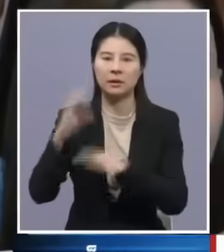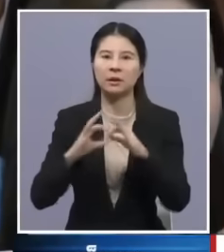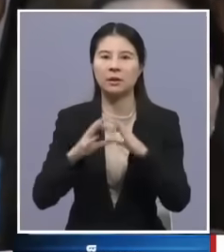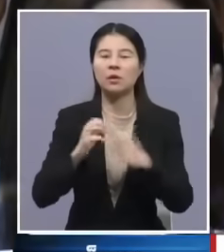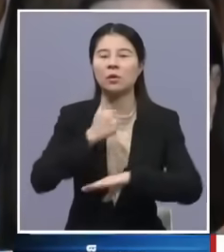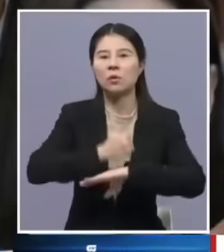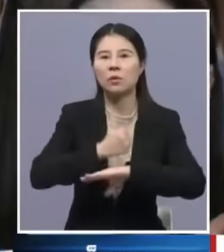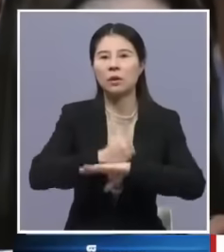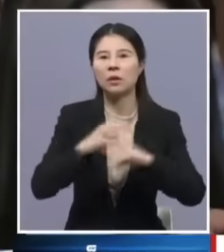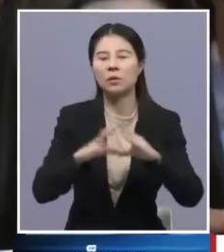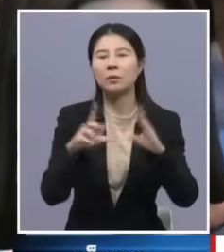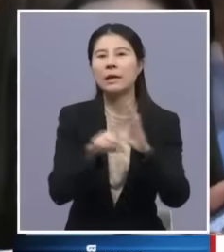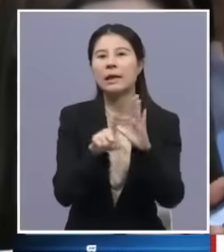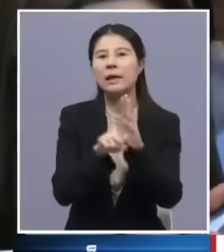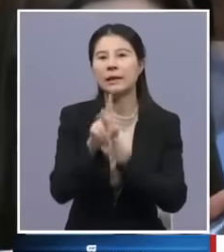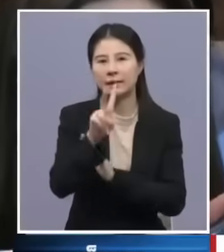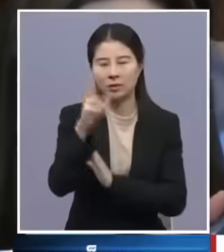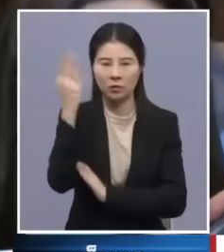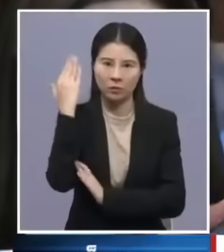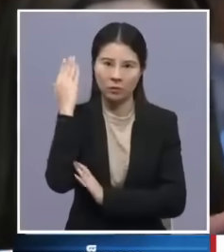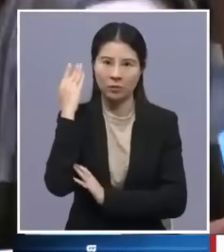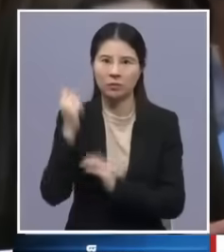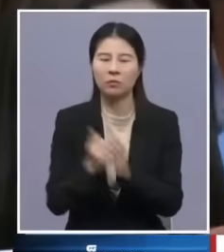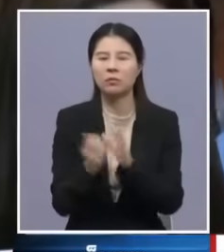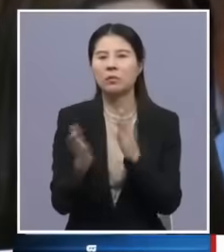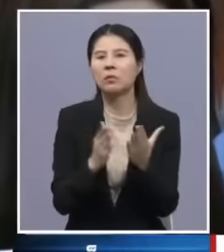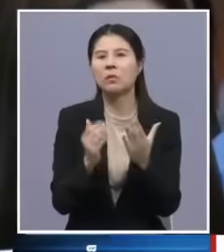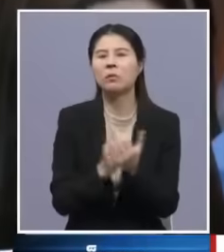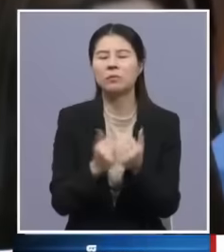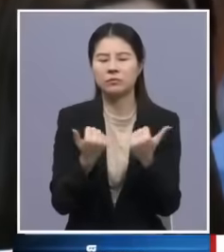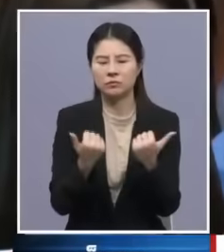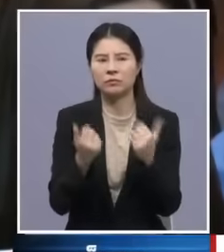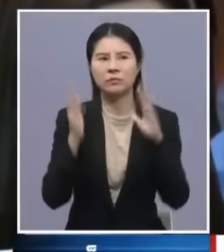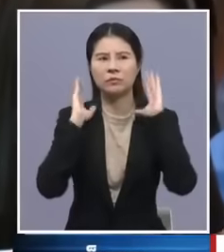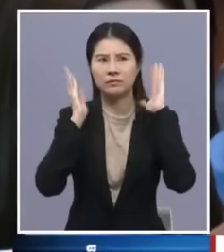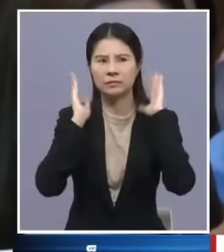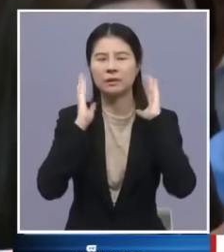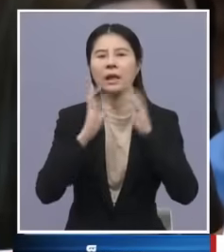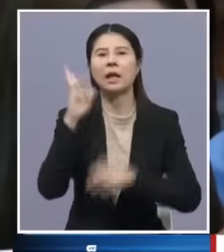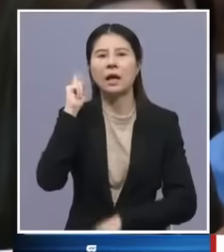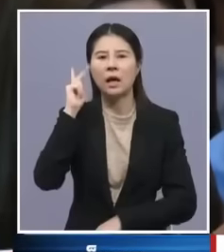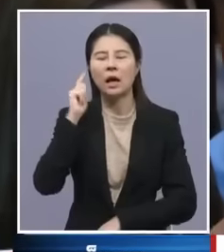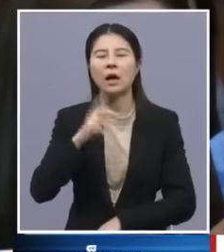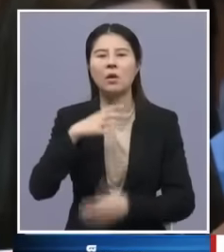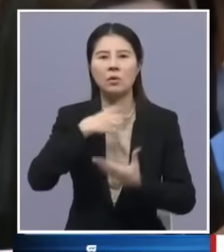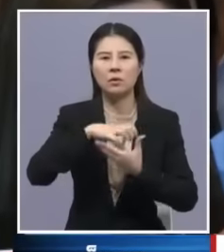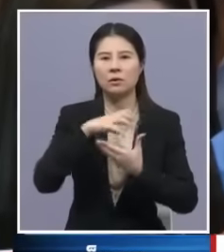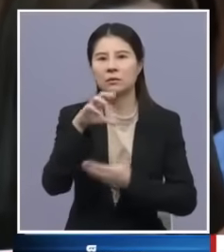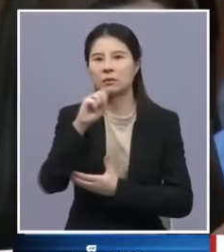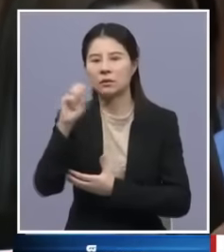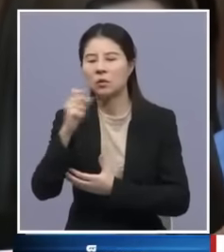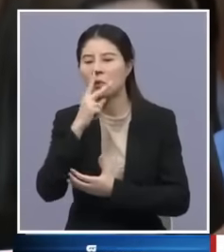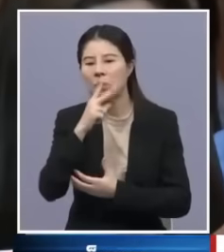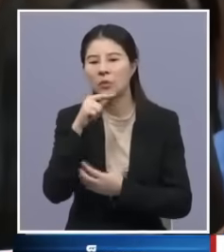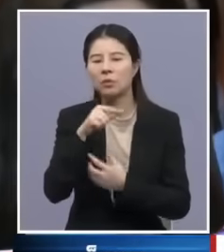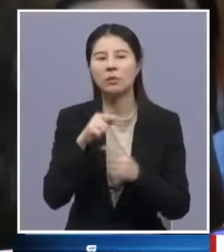เลือกหัวหน้าพรรค2ครั้งที่ล่มไปครั้งที่2เนี่ยพอรู้ข่าวว่าล่มก็ออกมาแถลงข่าวจะเห็นว่าส.ส.ที่ไปยืนอยู่